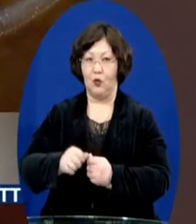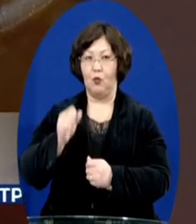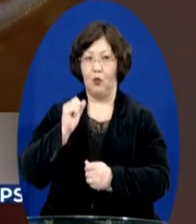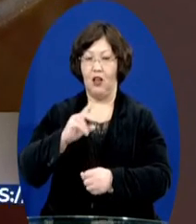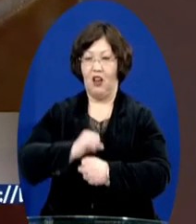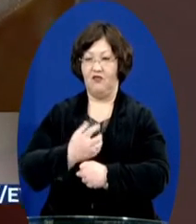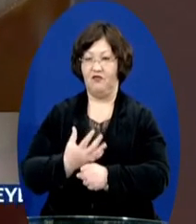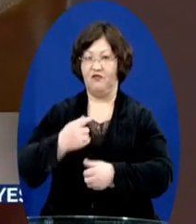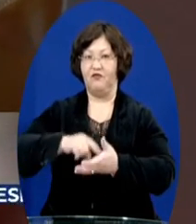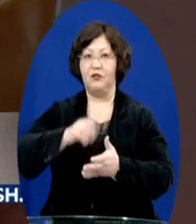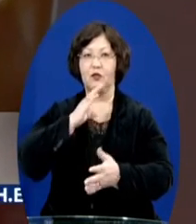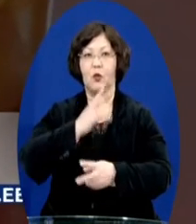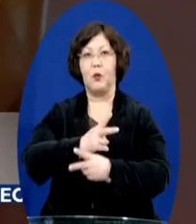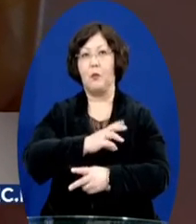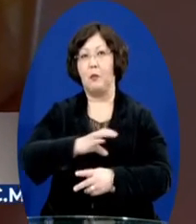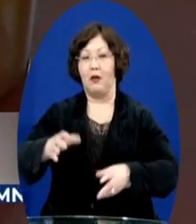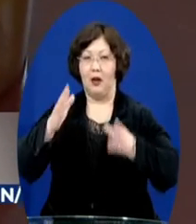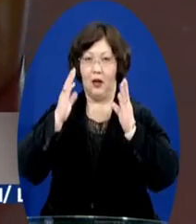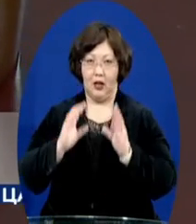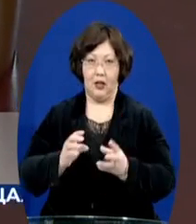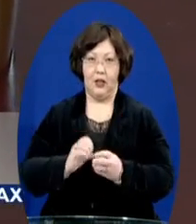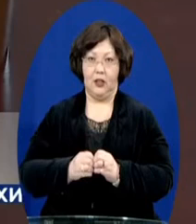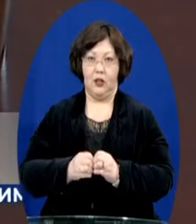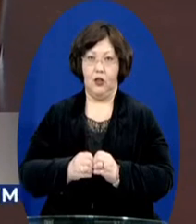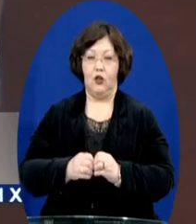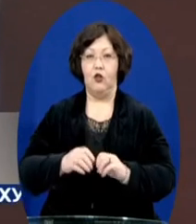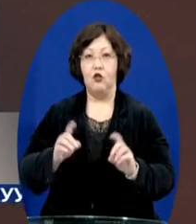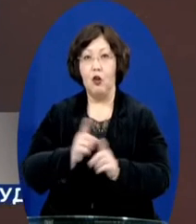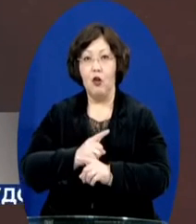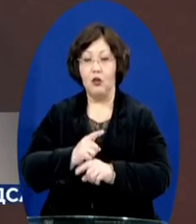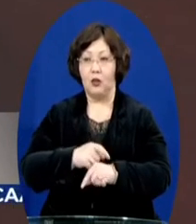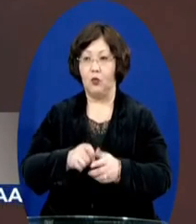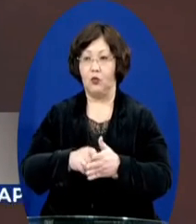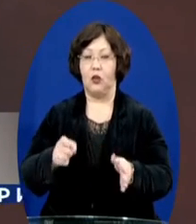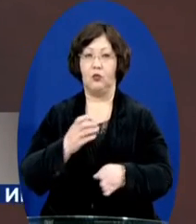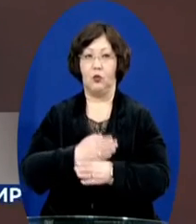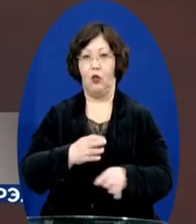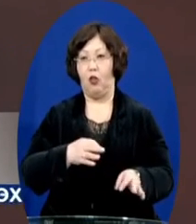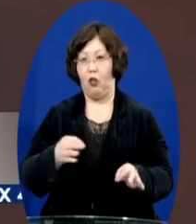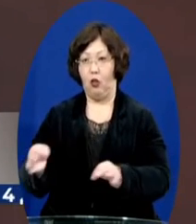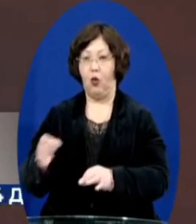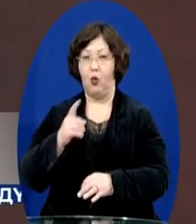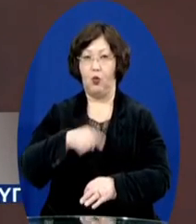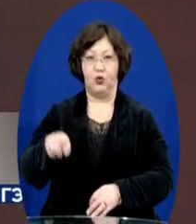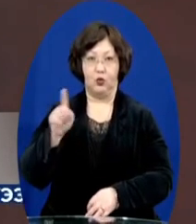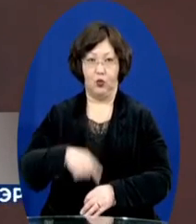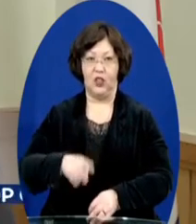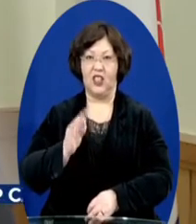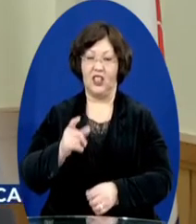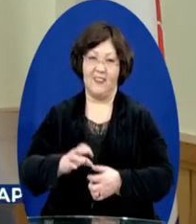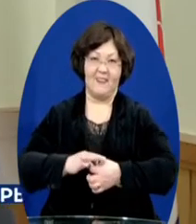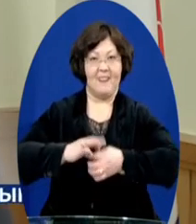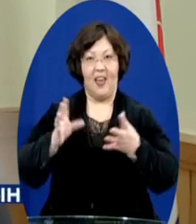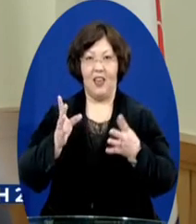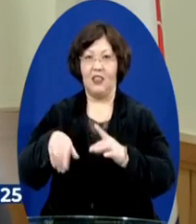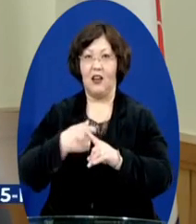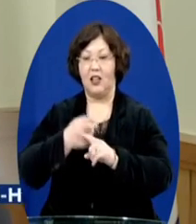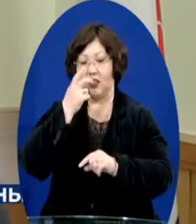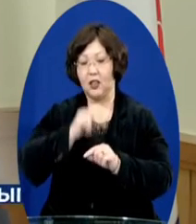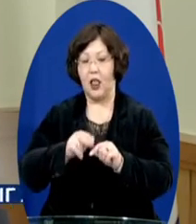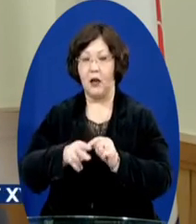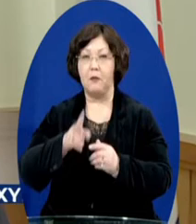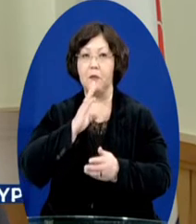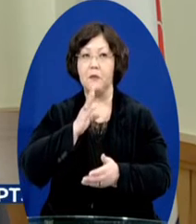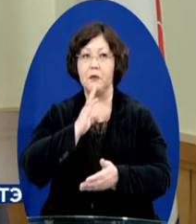байна. Мөн хөн хилцэх хугацаанд дуусч хариуцлагын ард үлдэж хүчингүй болсон хэрэгүүдийг тэгч сэргийхээр ажиллаж байна. Зорилт